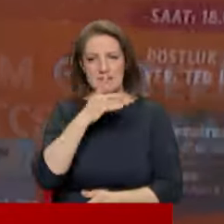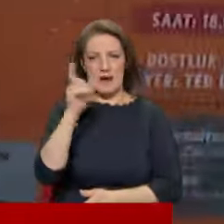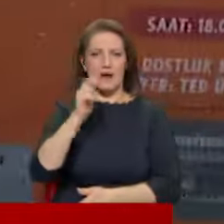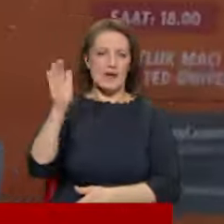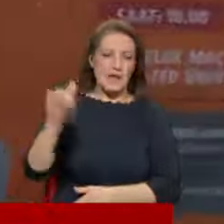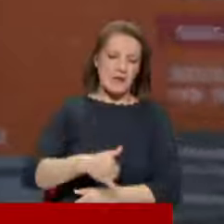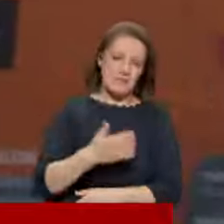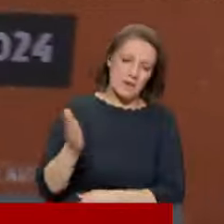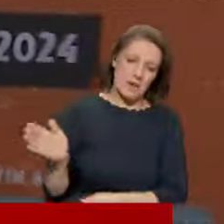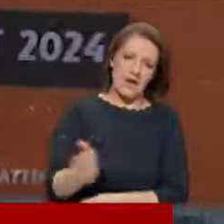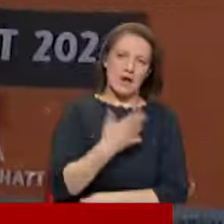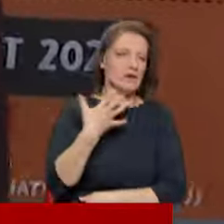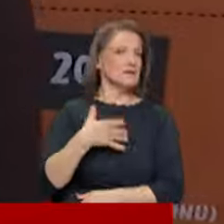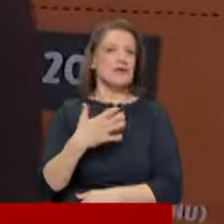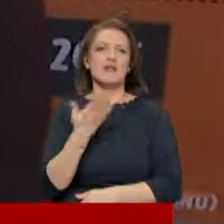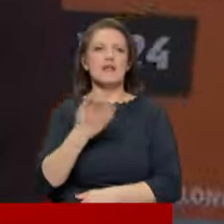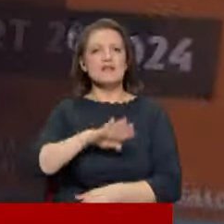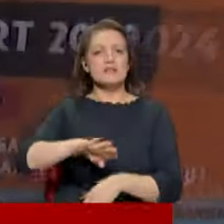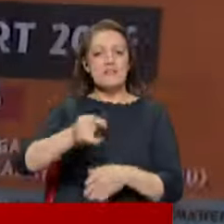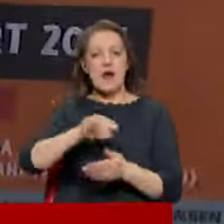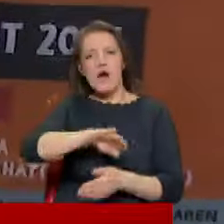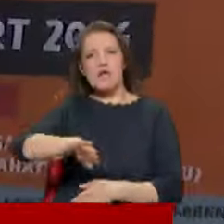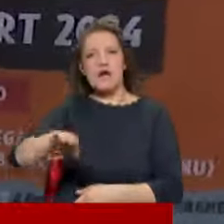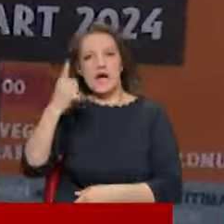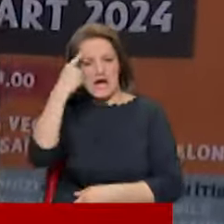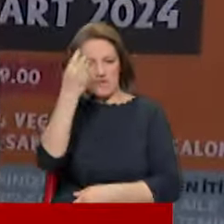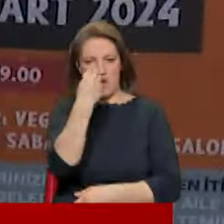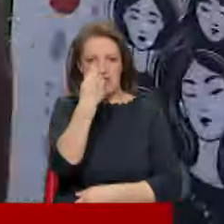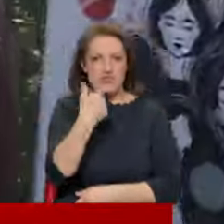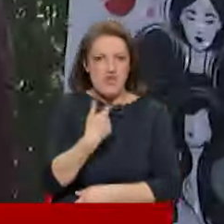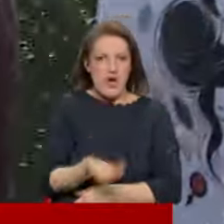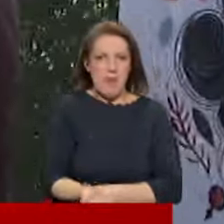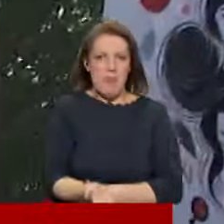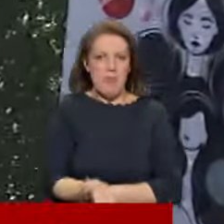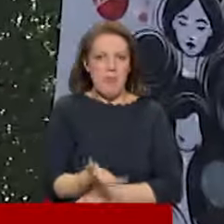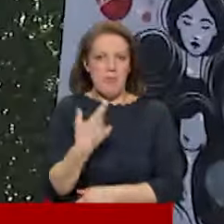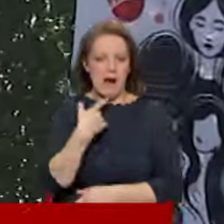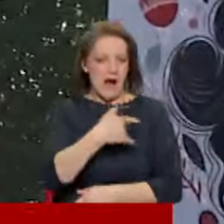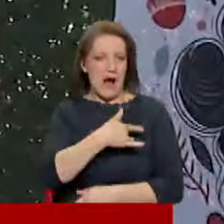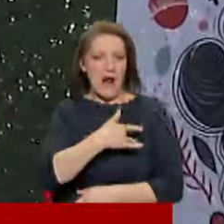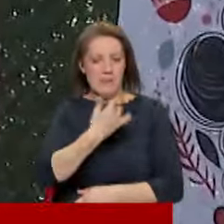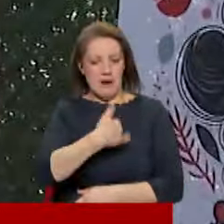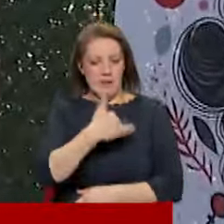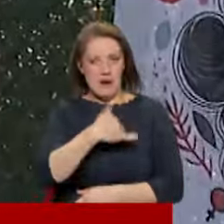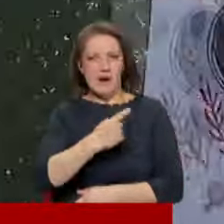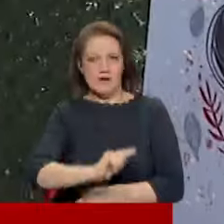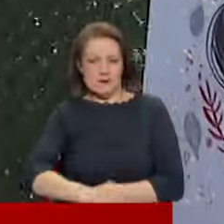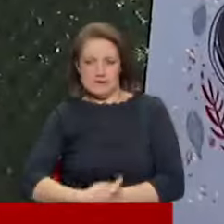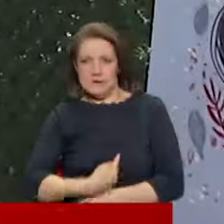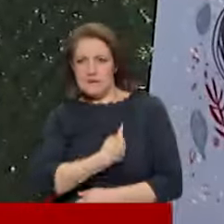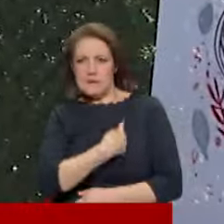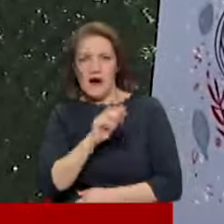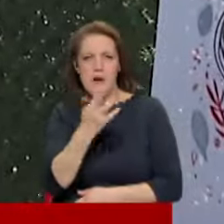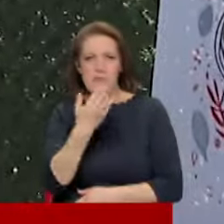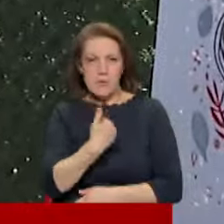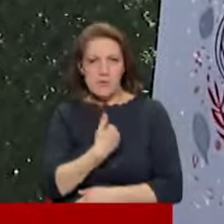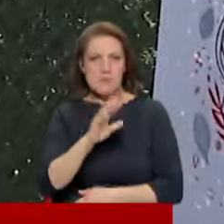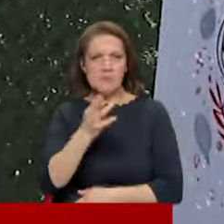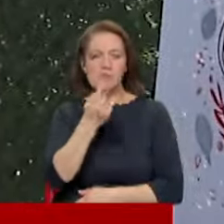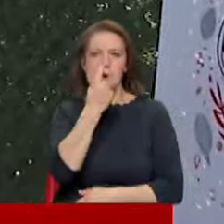geçer. Sağlığa nasıl ayıracaksın? Kafayı yiyeceğim yani. Ben bypass oldum, anji oluyorum. Raporluyum,